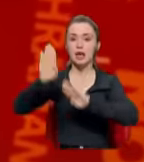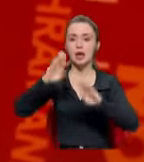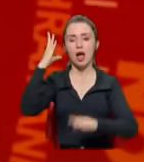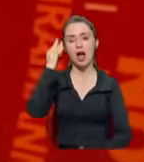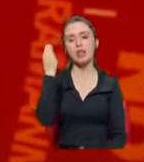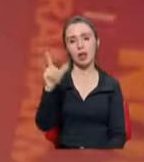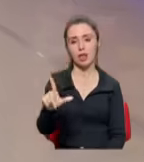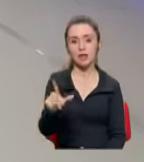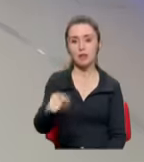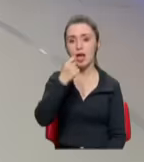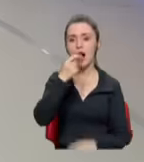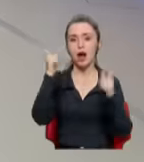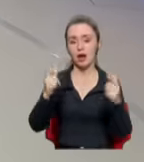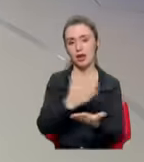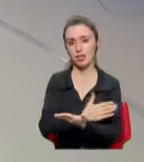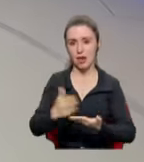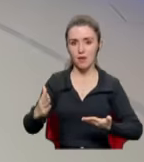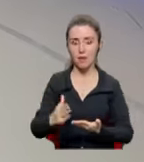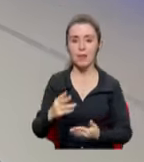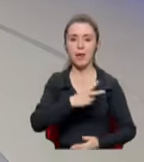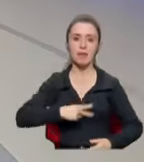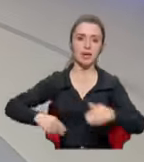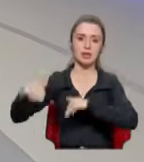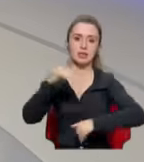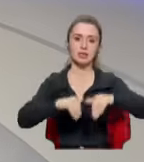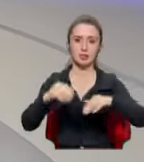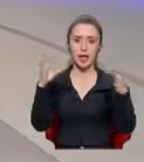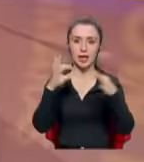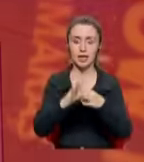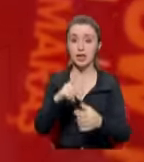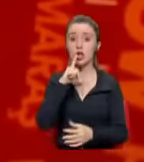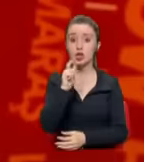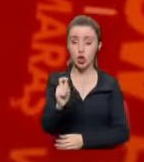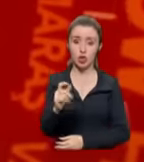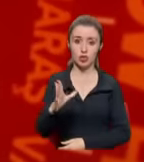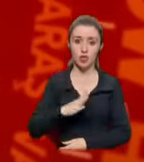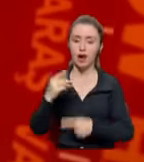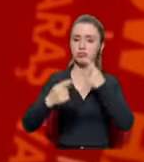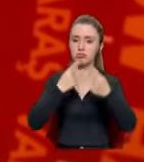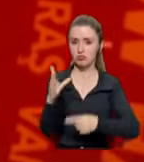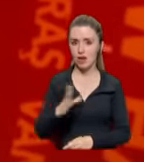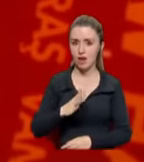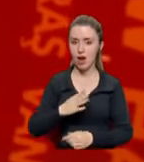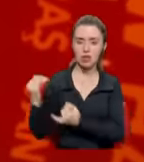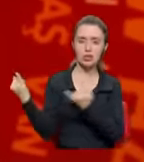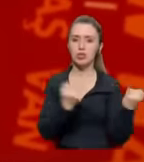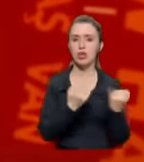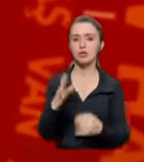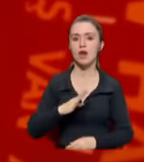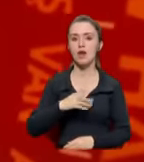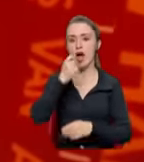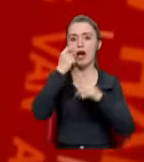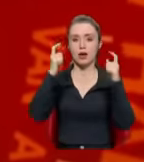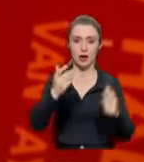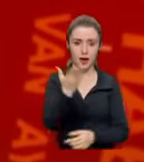anlayın Ankara'yla devam edeceğiz yerel seçimlere ilişkin vaatlerin söylemlerin en çekişmeli geçtiği adres